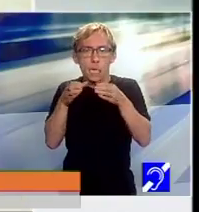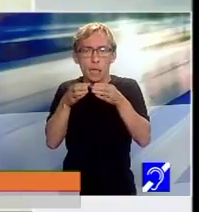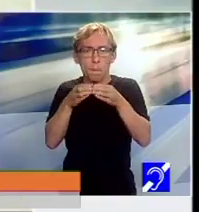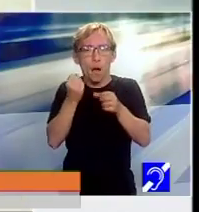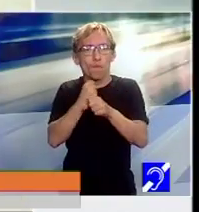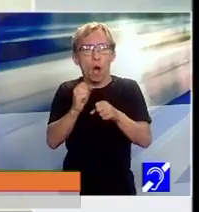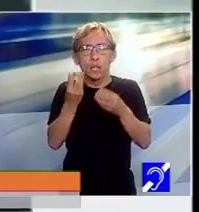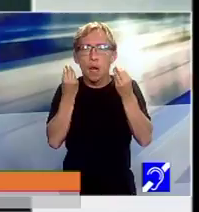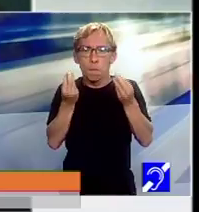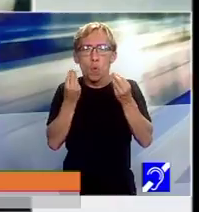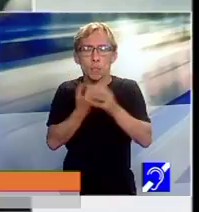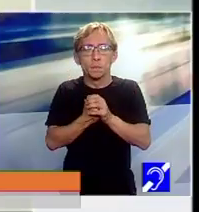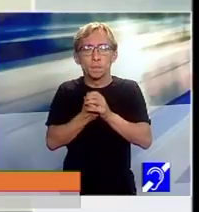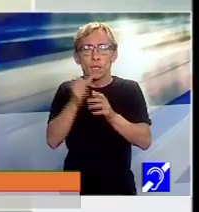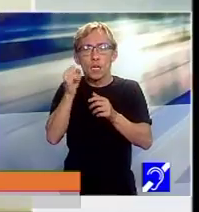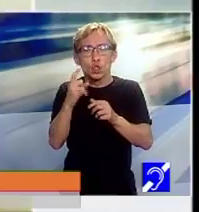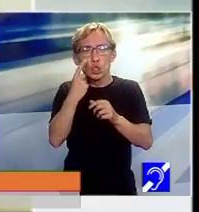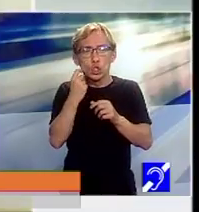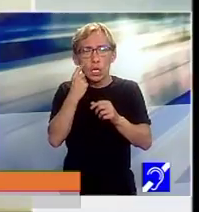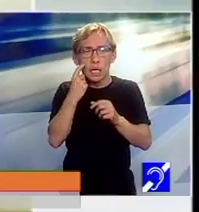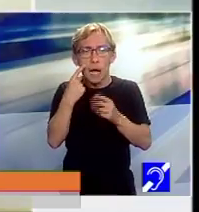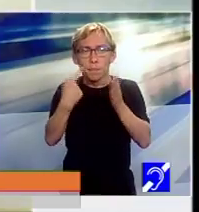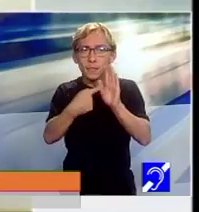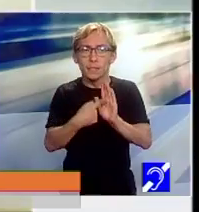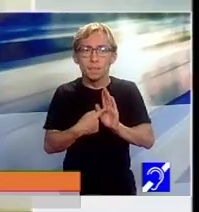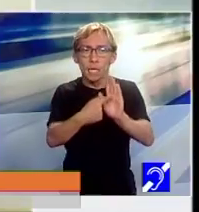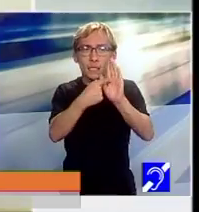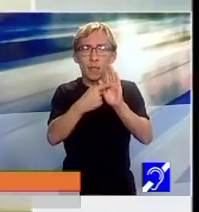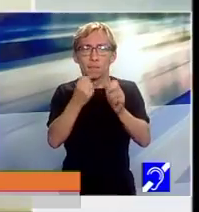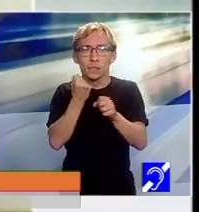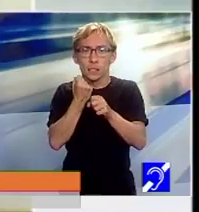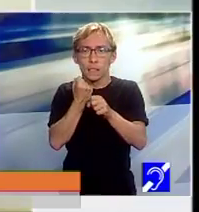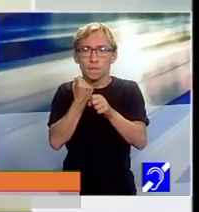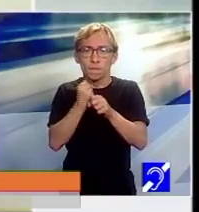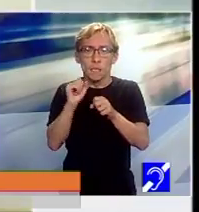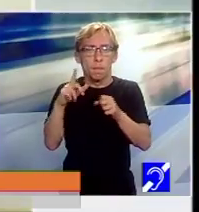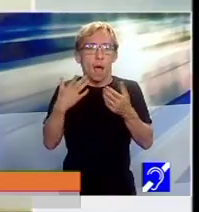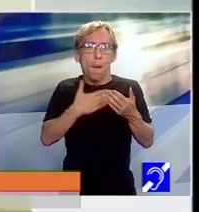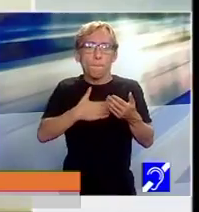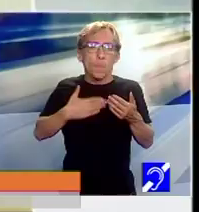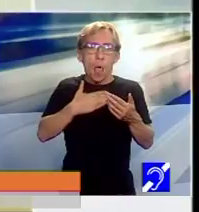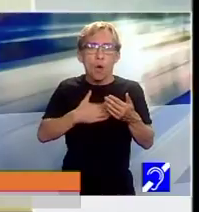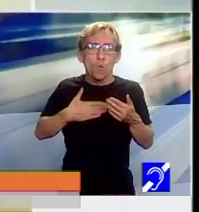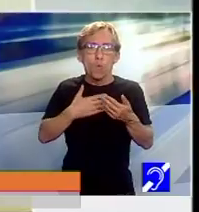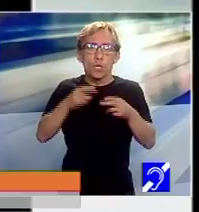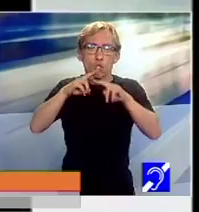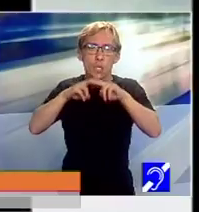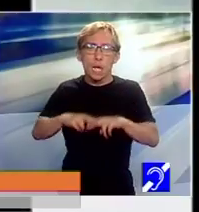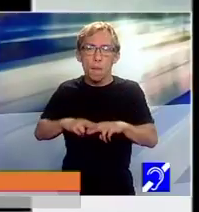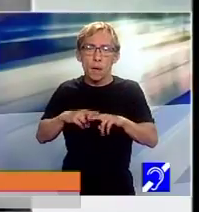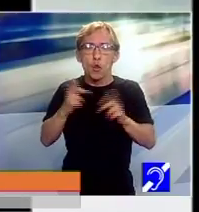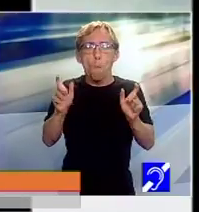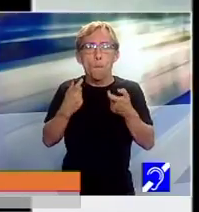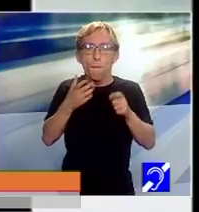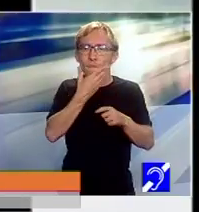și încercăm să le facem prezența acolo cât mai, cât mai plăcută și să le rămână în, în memorie ca un moment